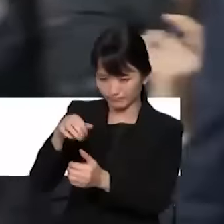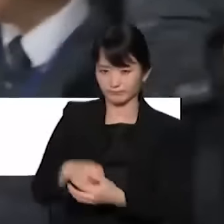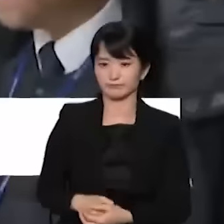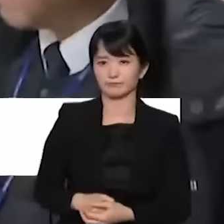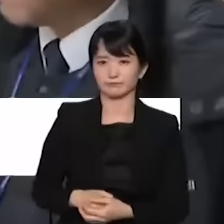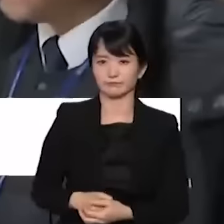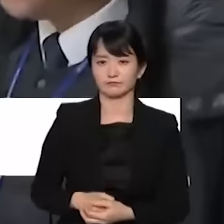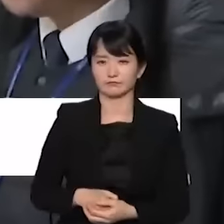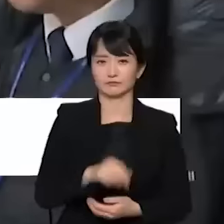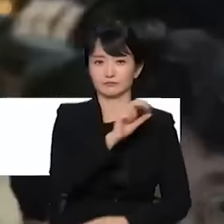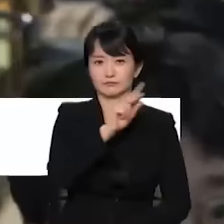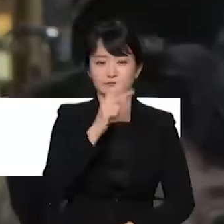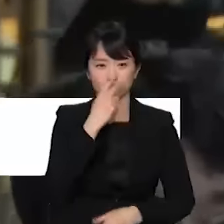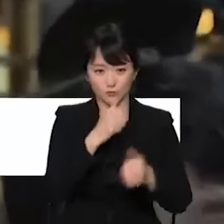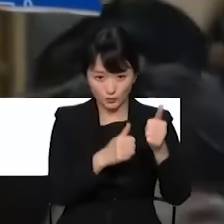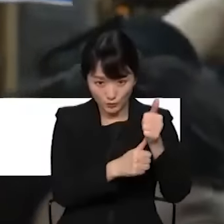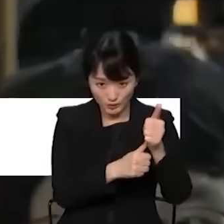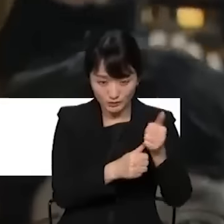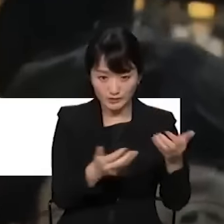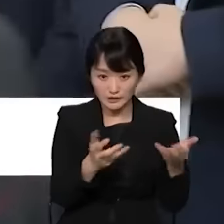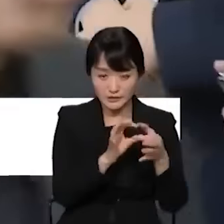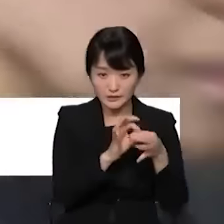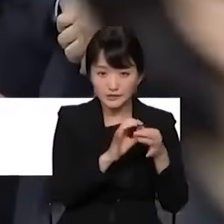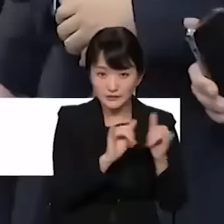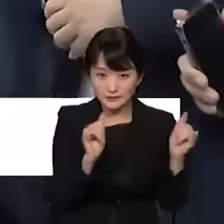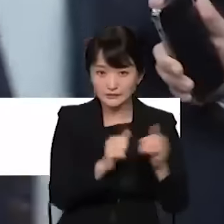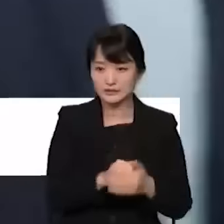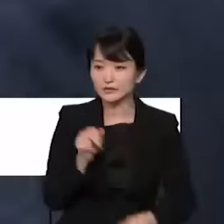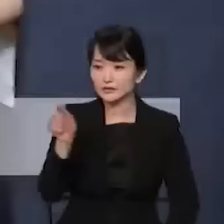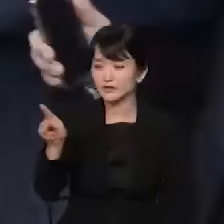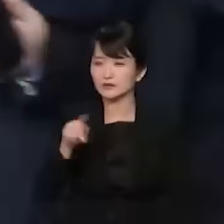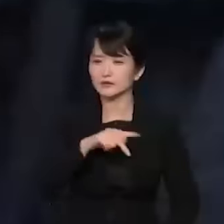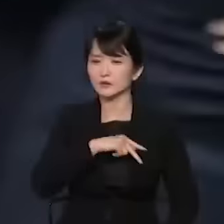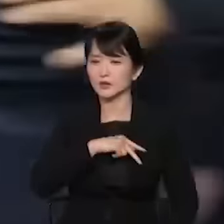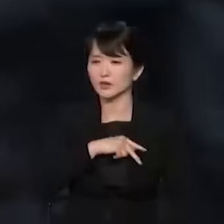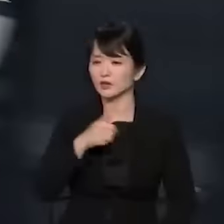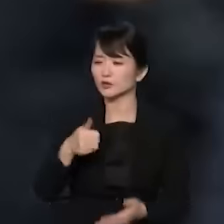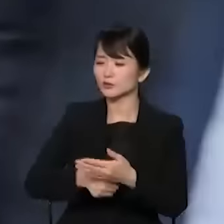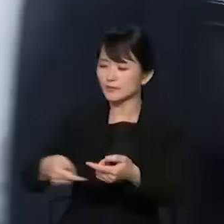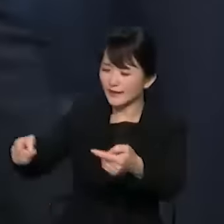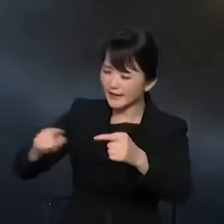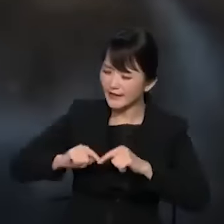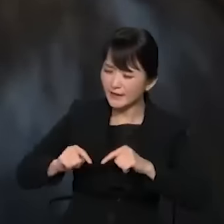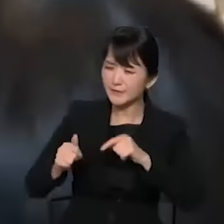대기하던 야당 보좌진과 당직자들은 여당 의원들을 향해 투표에 동참하라고 외쳤습니다.